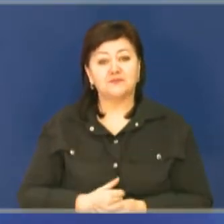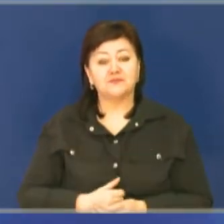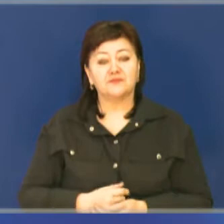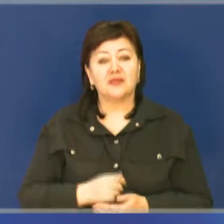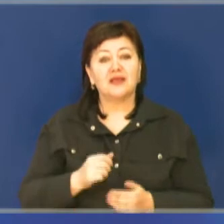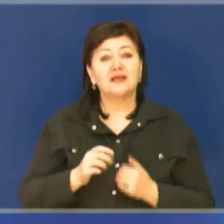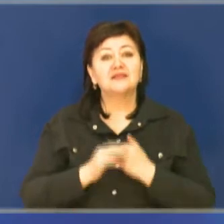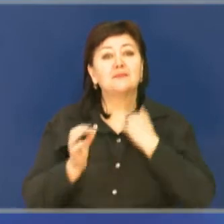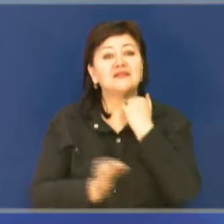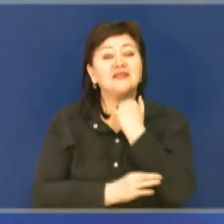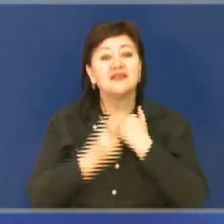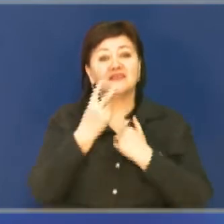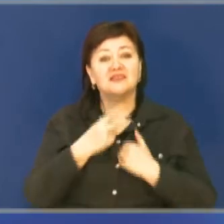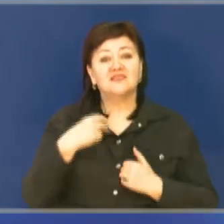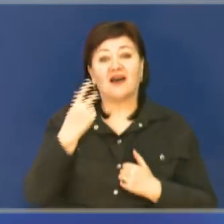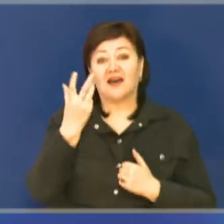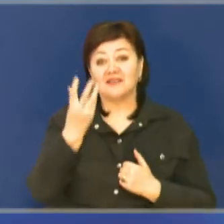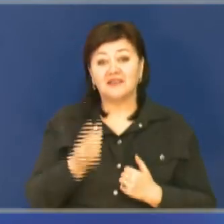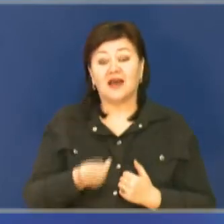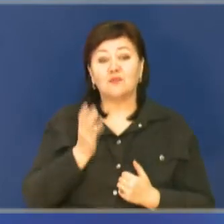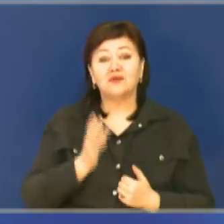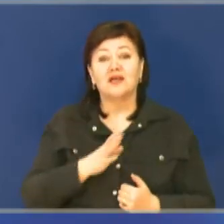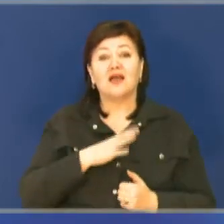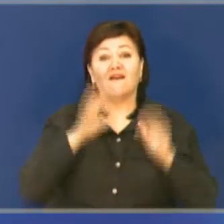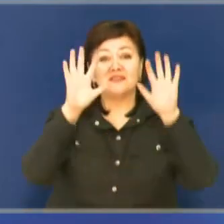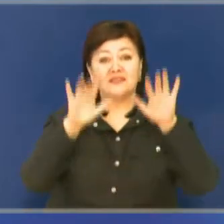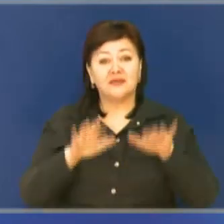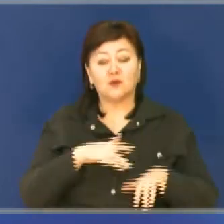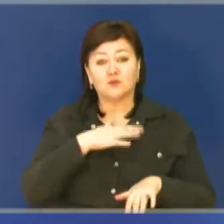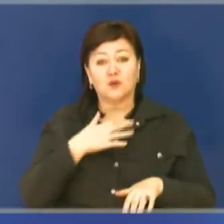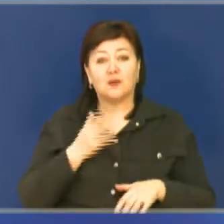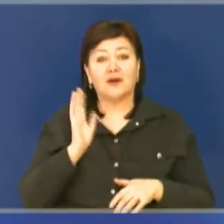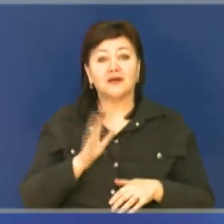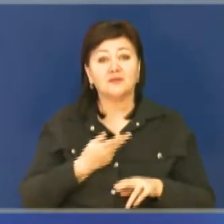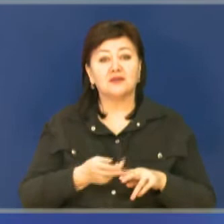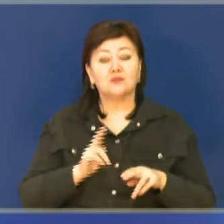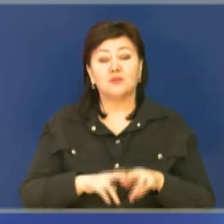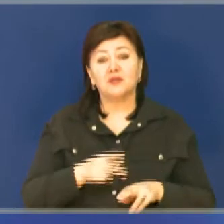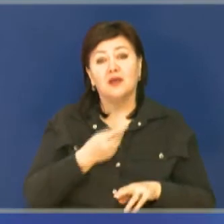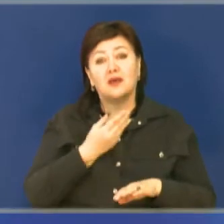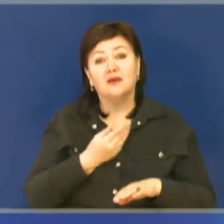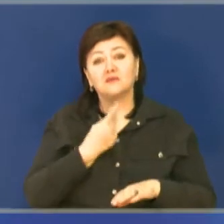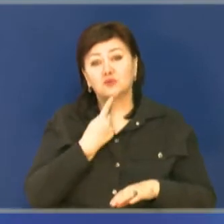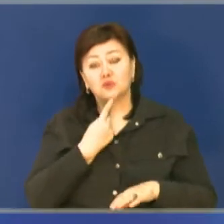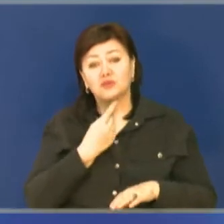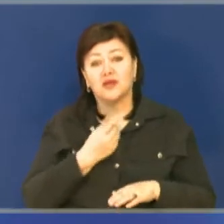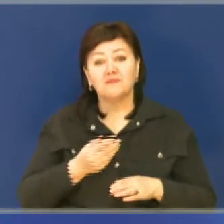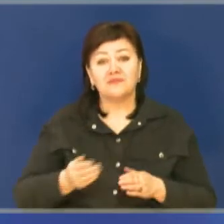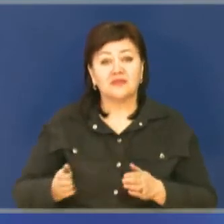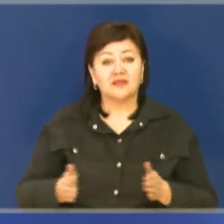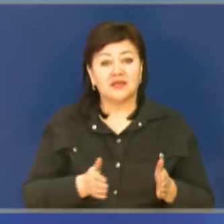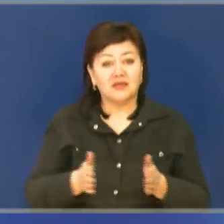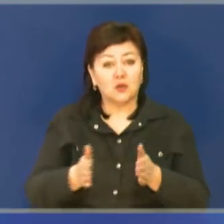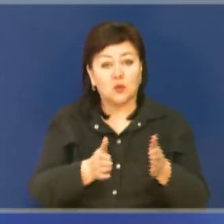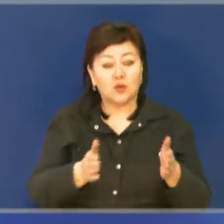За последние 2 дня в Семее выпало значительное количество осадков, из-за чего передвижение жителей города сильно усложнилось. Неочищенная